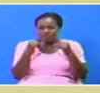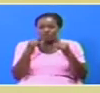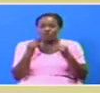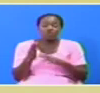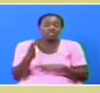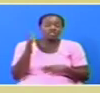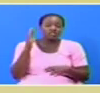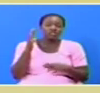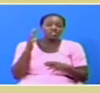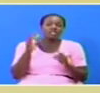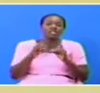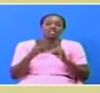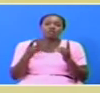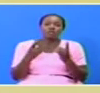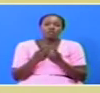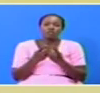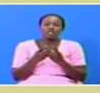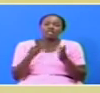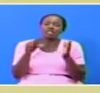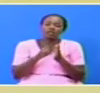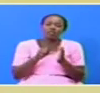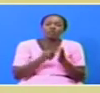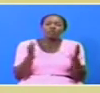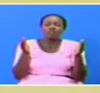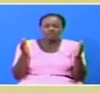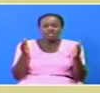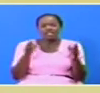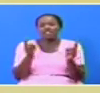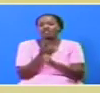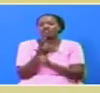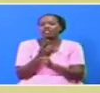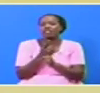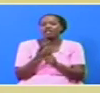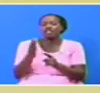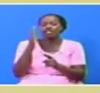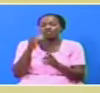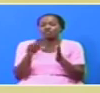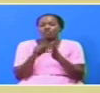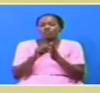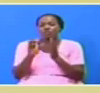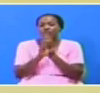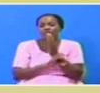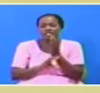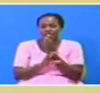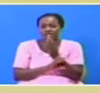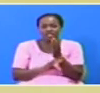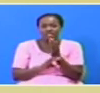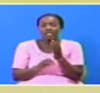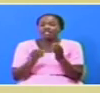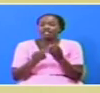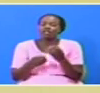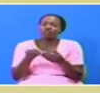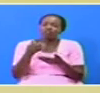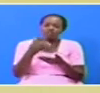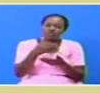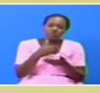usalama kumelaumiwa pakubwa kwa matokeo ya uhalifu sehemu mbalimbali nchini. Utepetevu huo unaochangiwa na baadhi ya raia